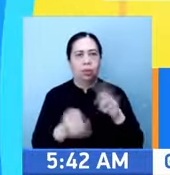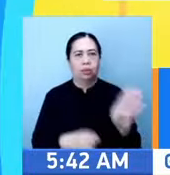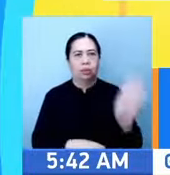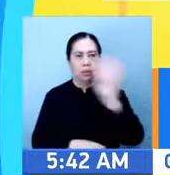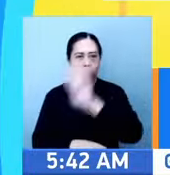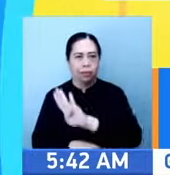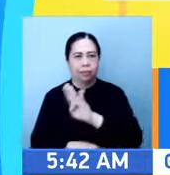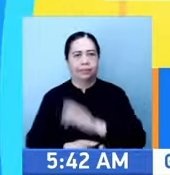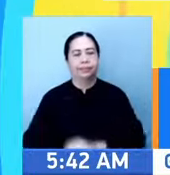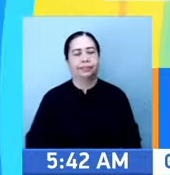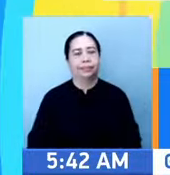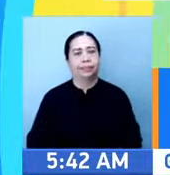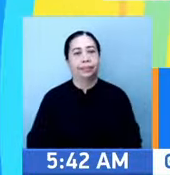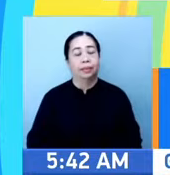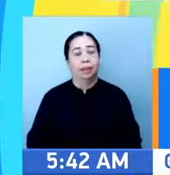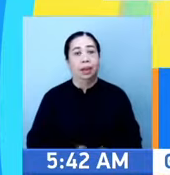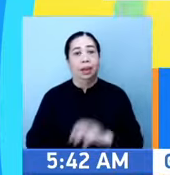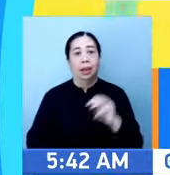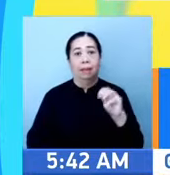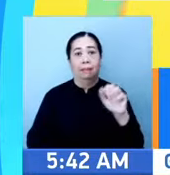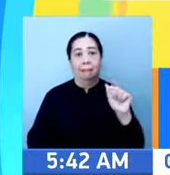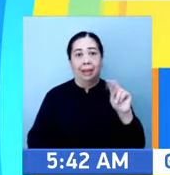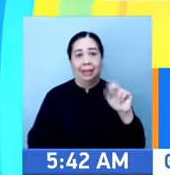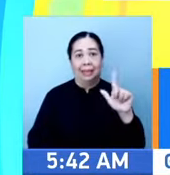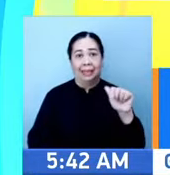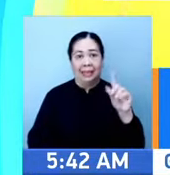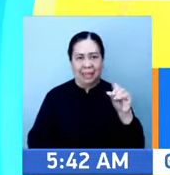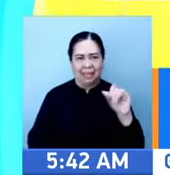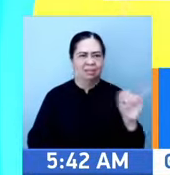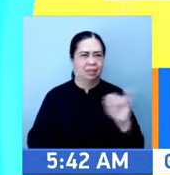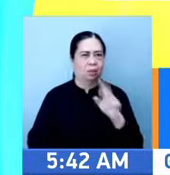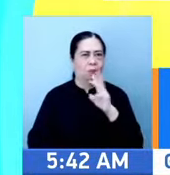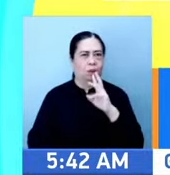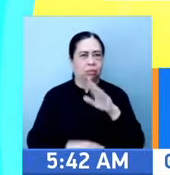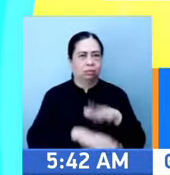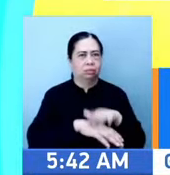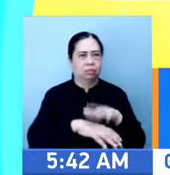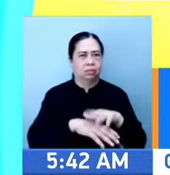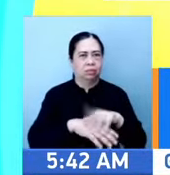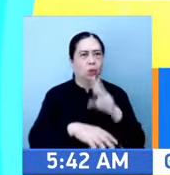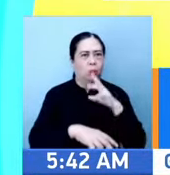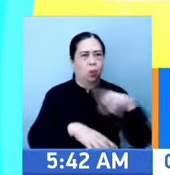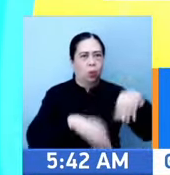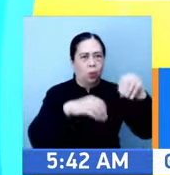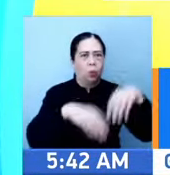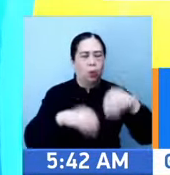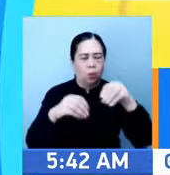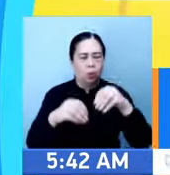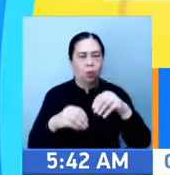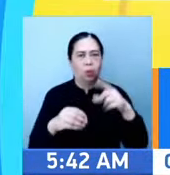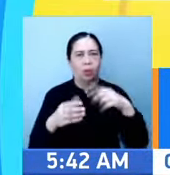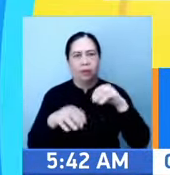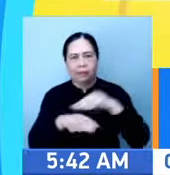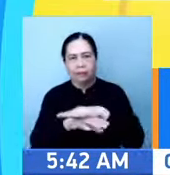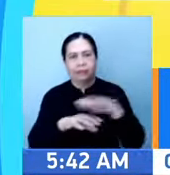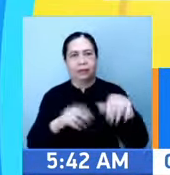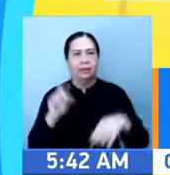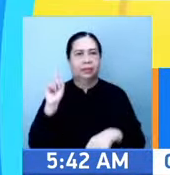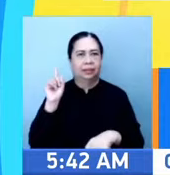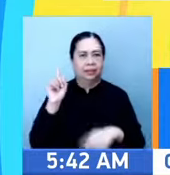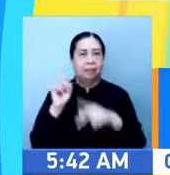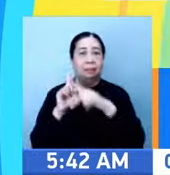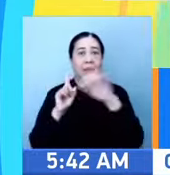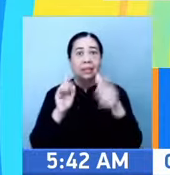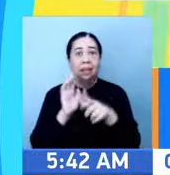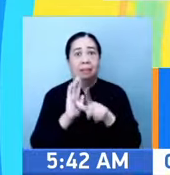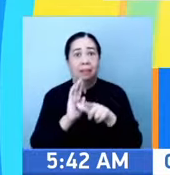Ang Maynila nag-anunsyo rin ng water interruption. Apektado ng water audit ang ilang barangay sa Pasay mamaya alas 10 ng gabi hanggang